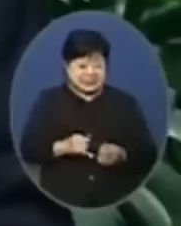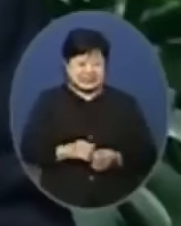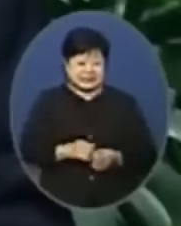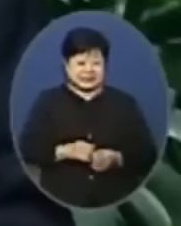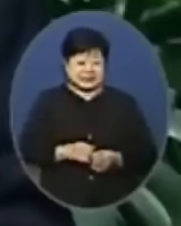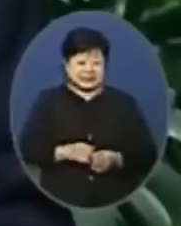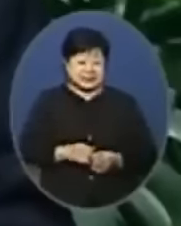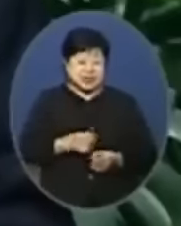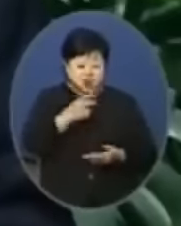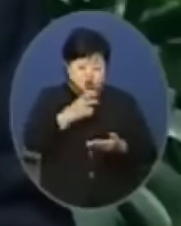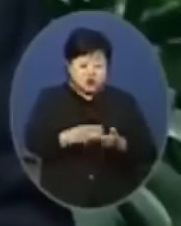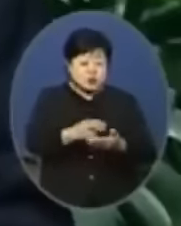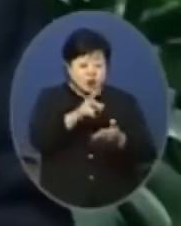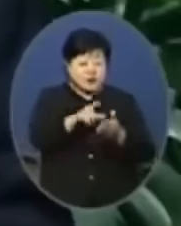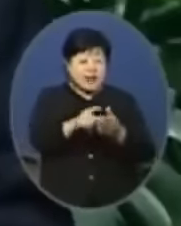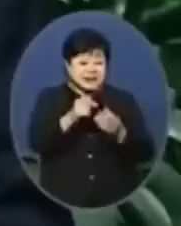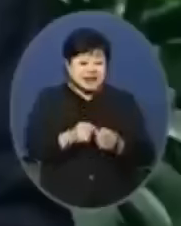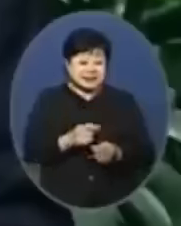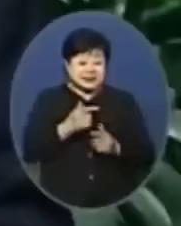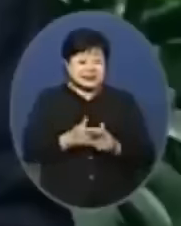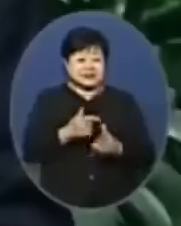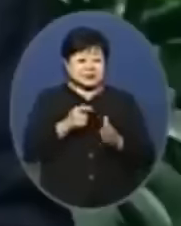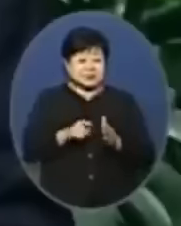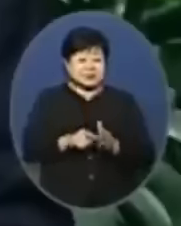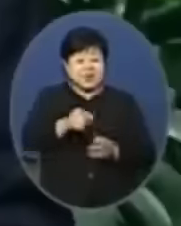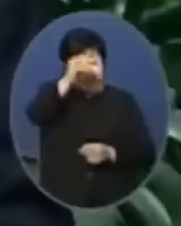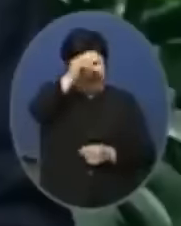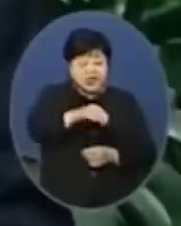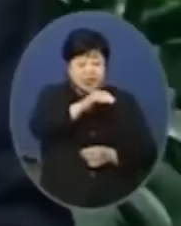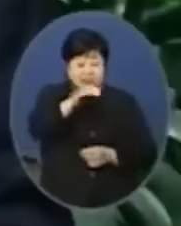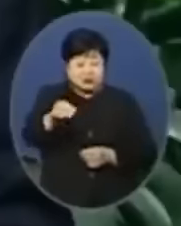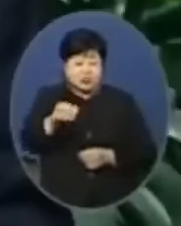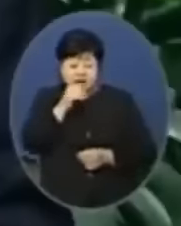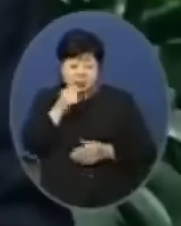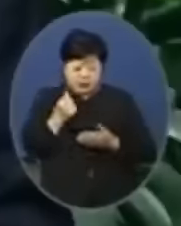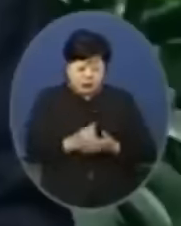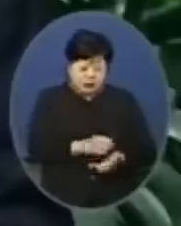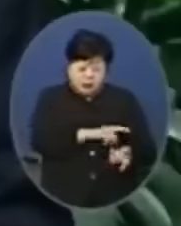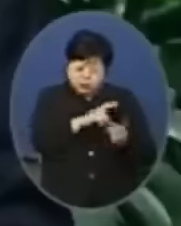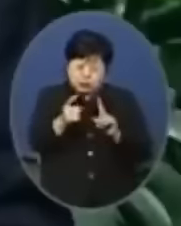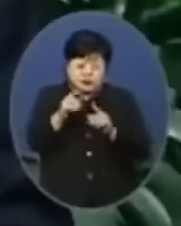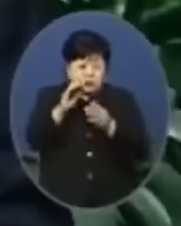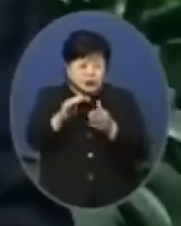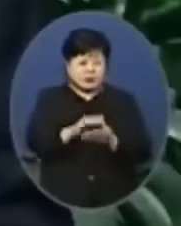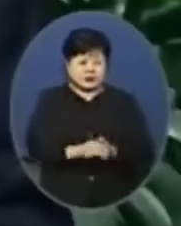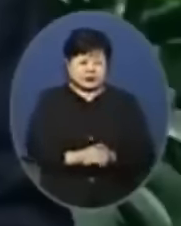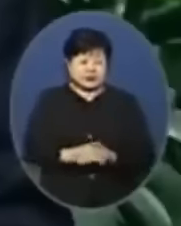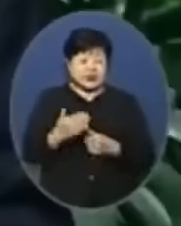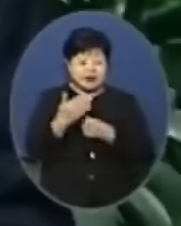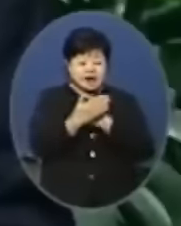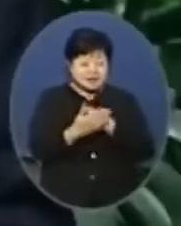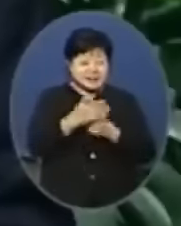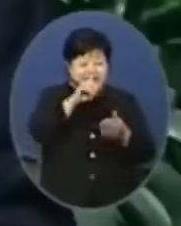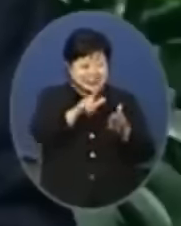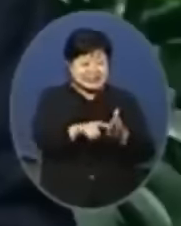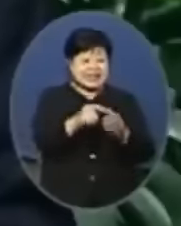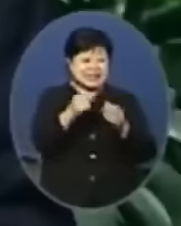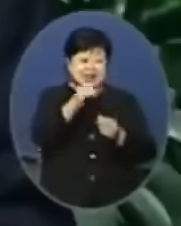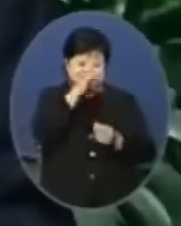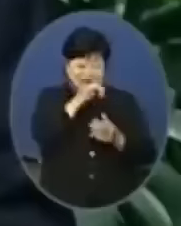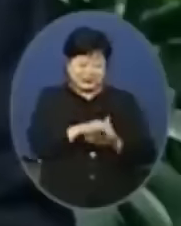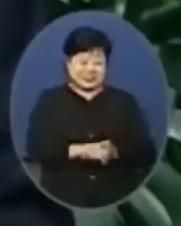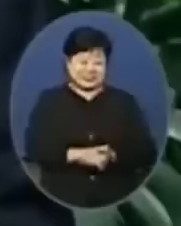동안은 율법 시대에 살았고 지금 예수님이 십자가에 못 박혀 죽었다가 부활하시고 난 다음엔 은혜의 시대에 살고 있는